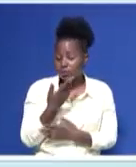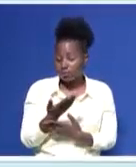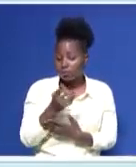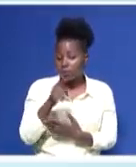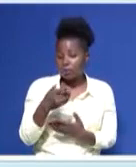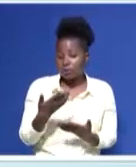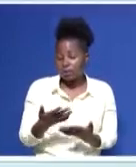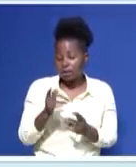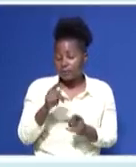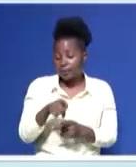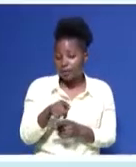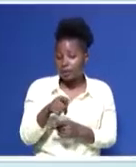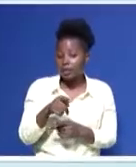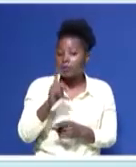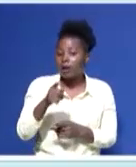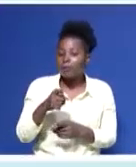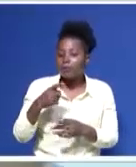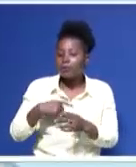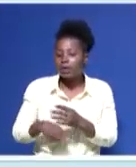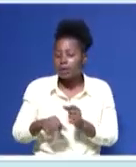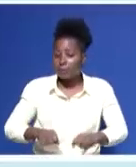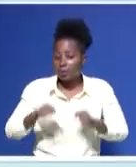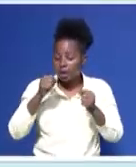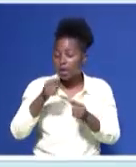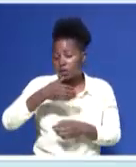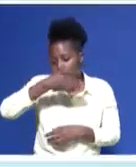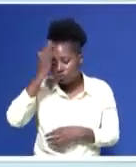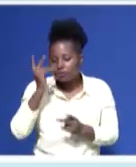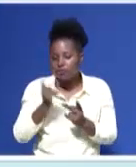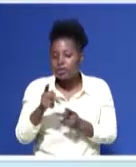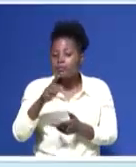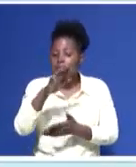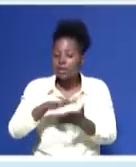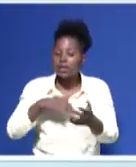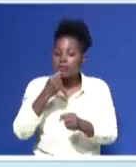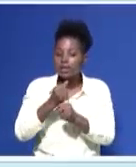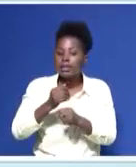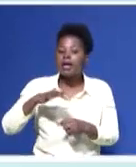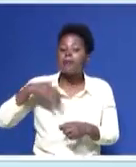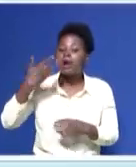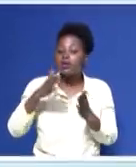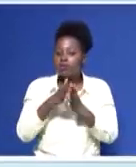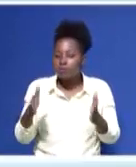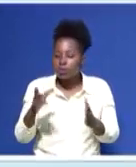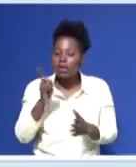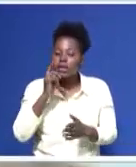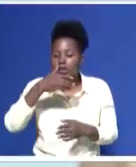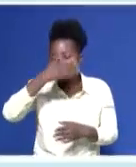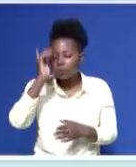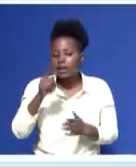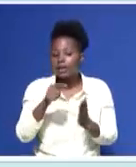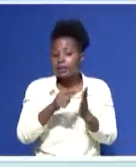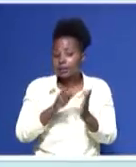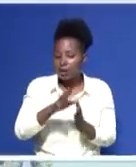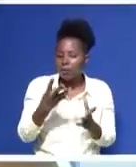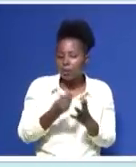almaarufu kama supplementary examination. Wapo katika mamlaka ya chuo, mitihani ile inafanyika baada ya kufungua. Kila chuo kina tarehe zao, University of Dar es Salaam na